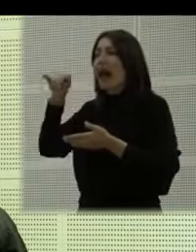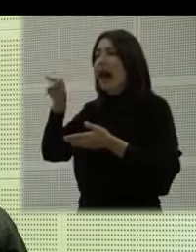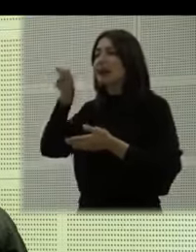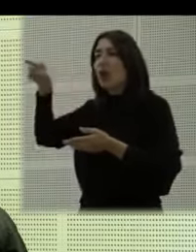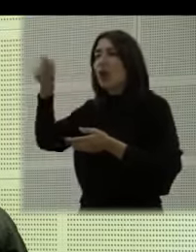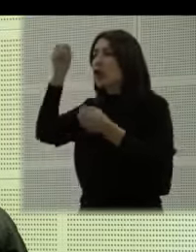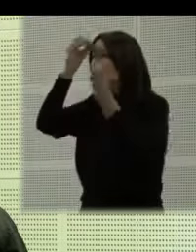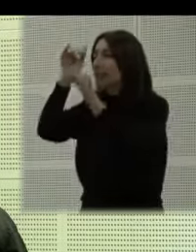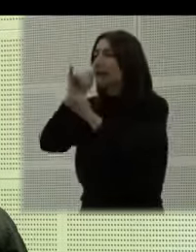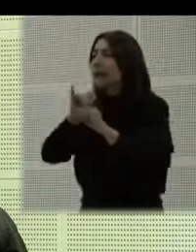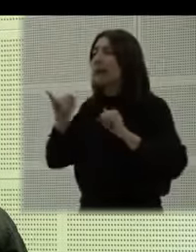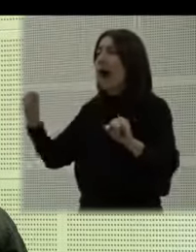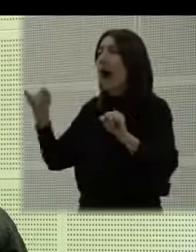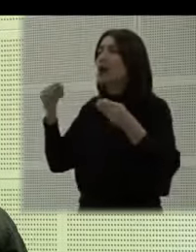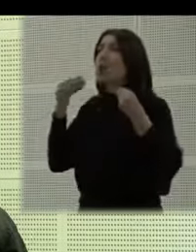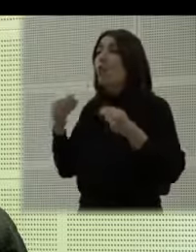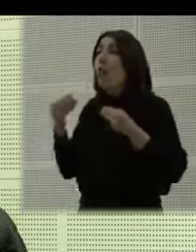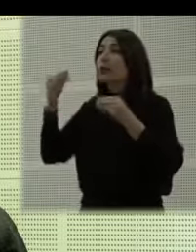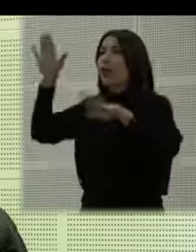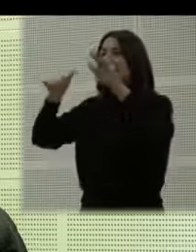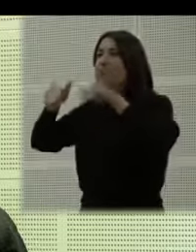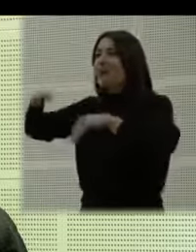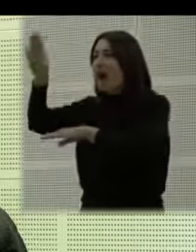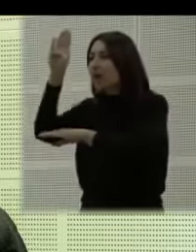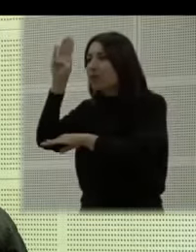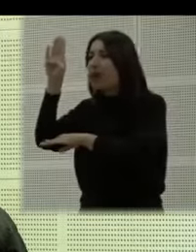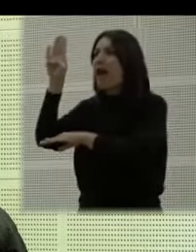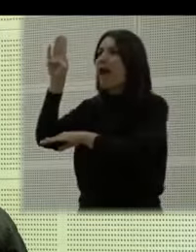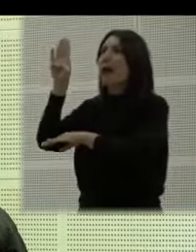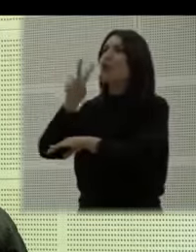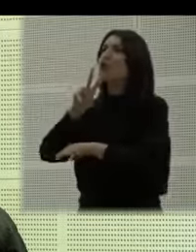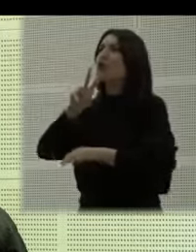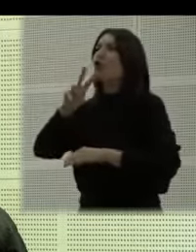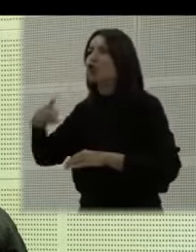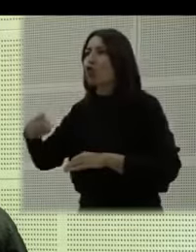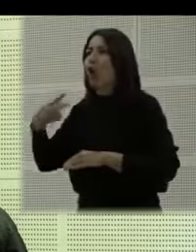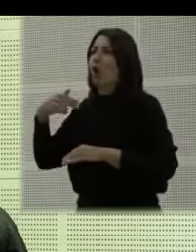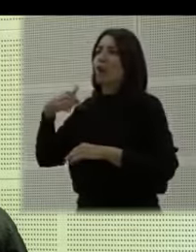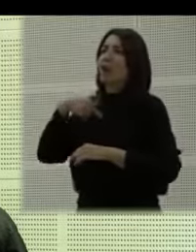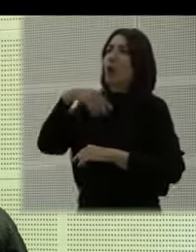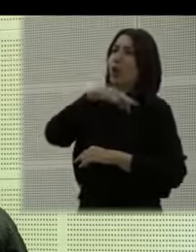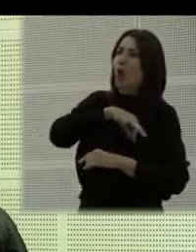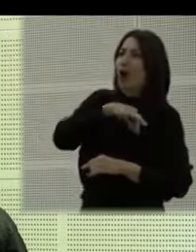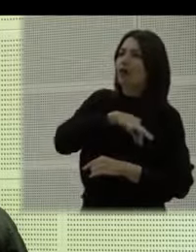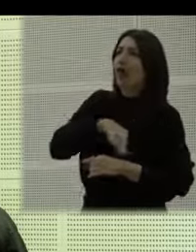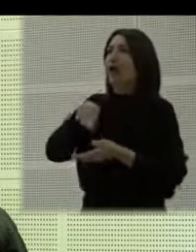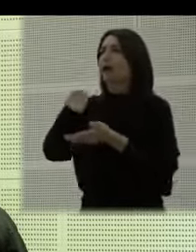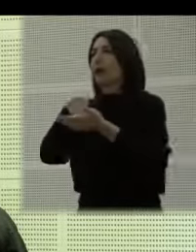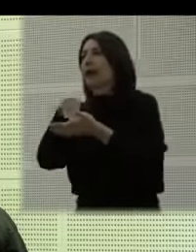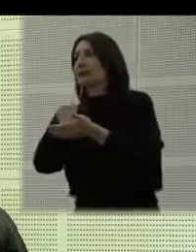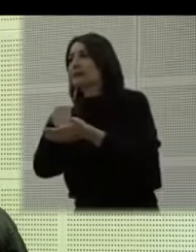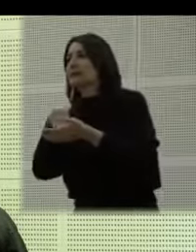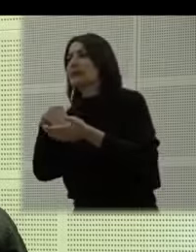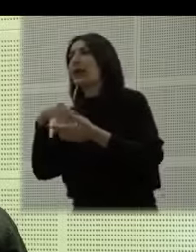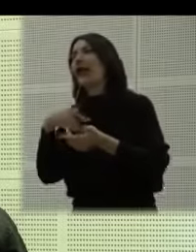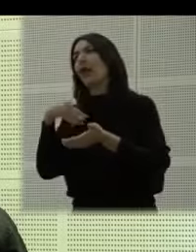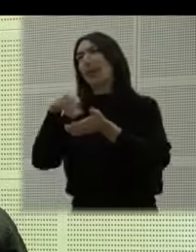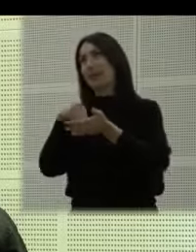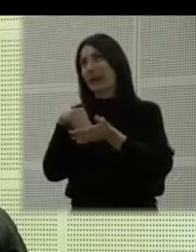volte facevano l'appello in classe e dicevano il mio cognome Guadagno, e io dicevo presente, e lui dietro